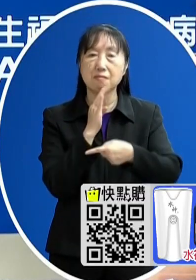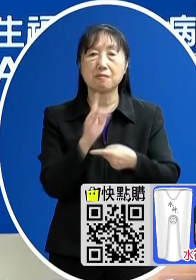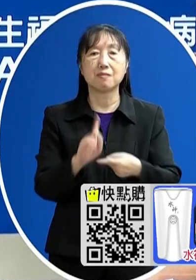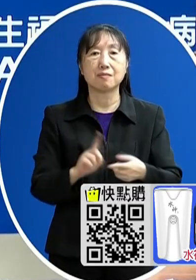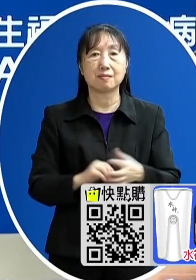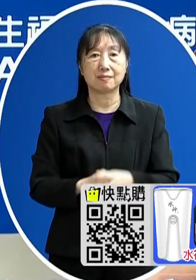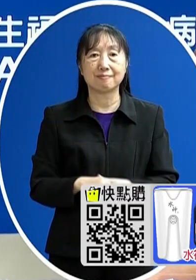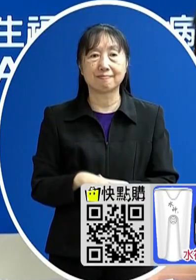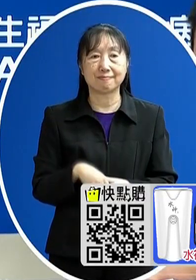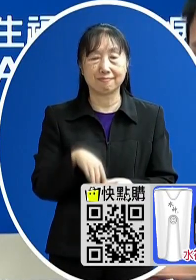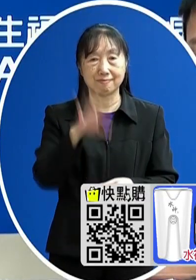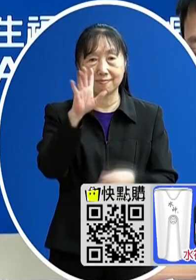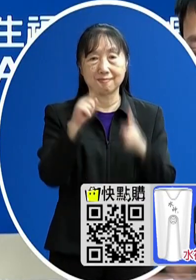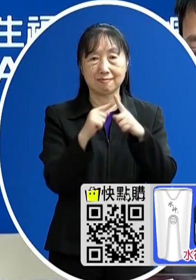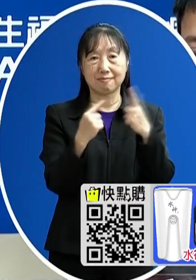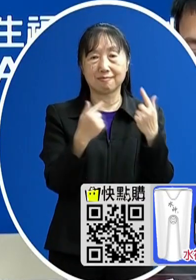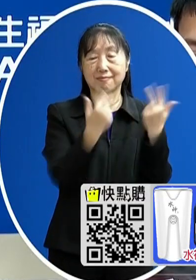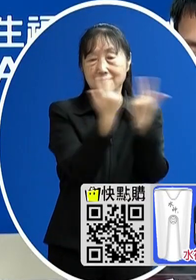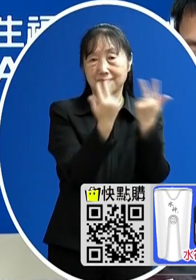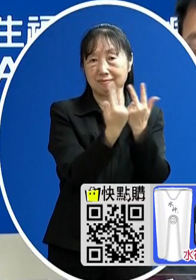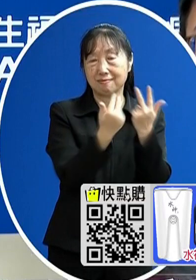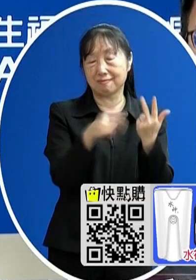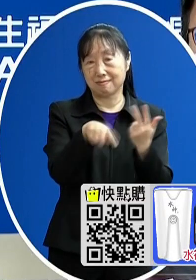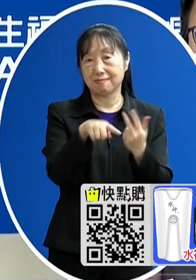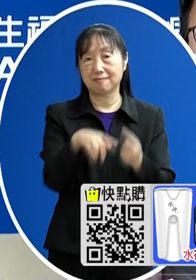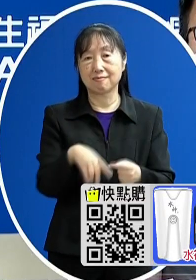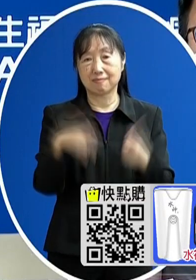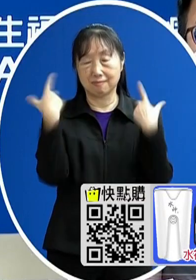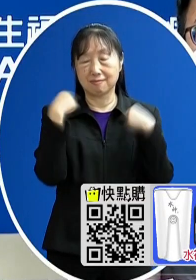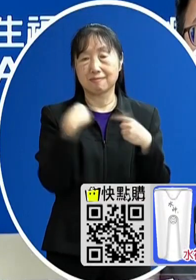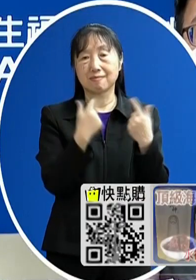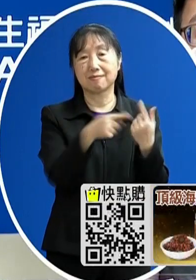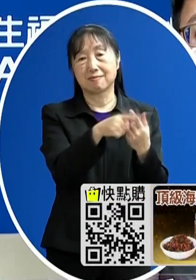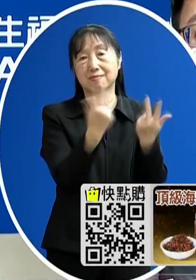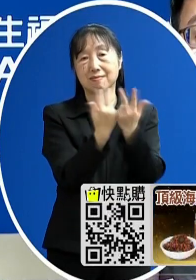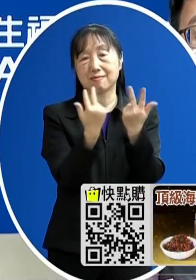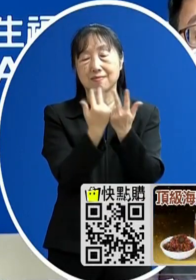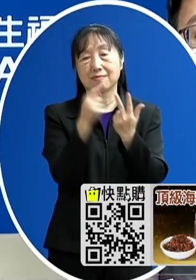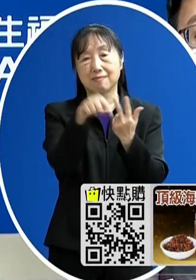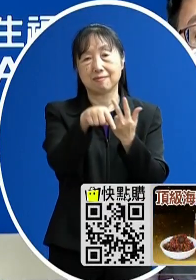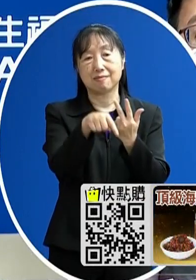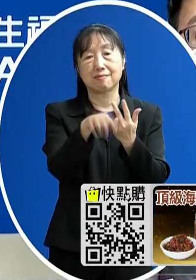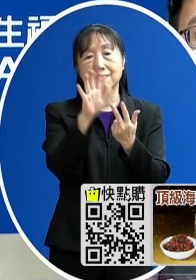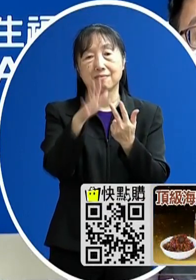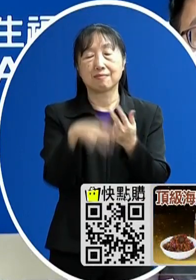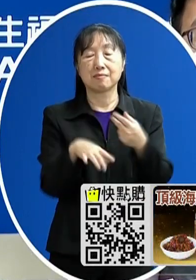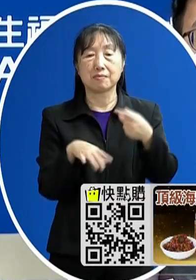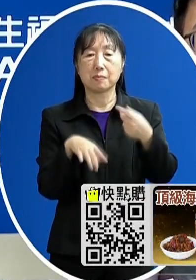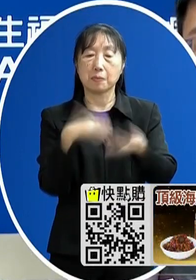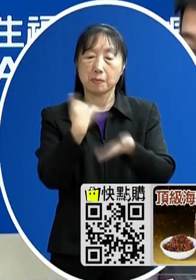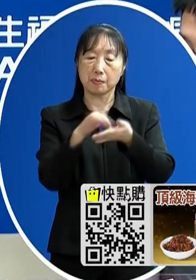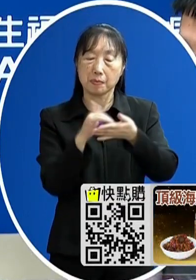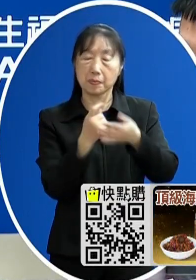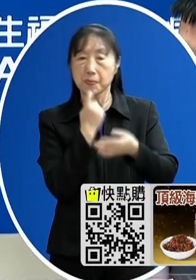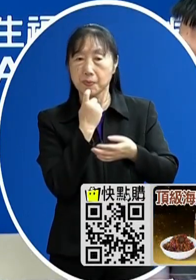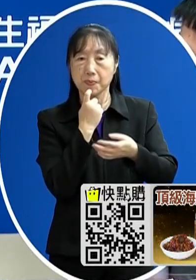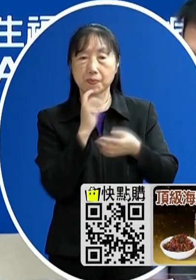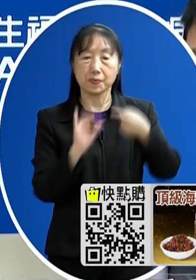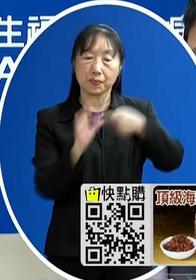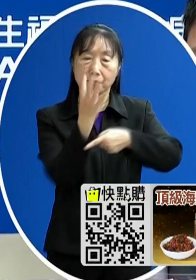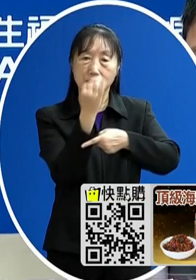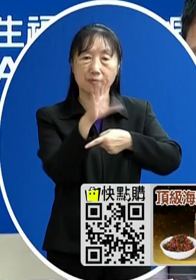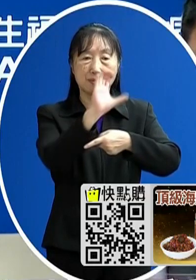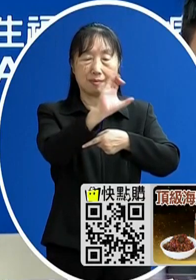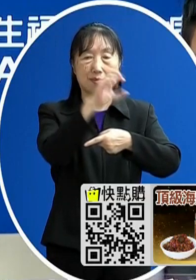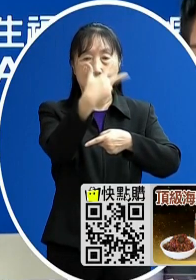想想看，大家有讲说哦，北线就是哈，本来在谈说北线就是哦，新北市它的阳测就是那种相符度